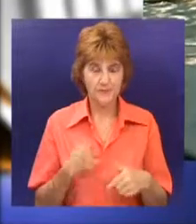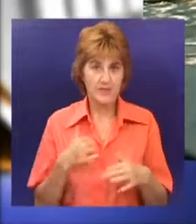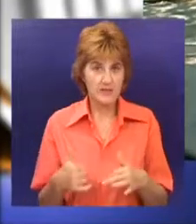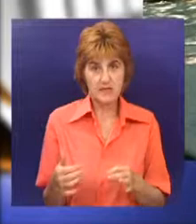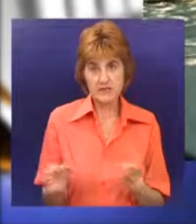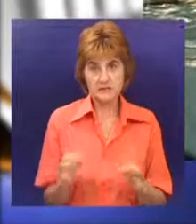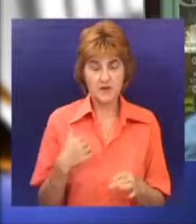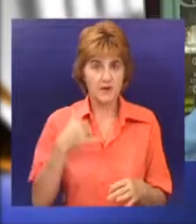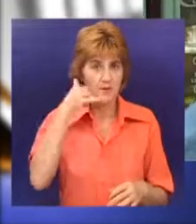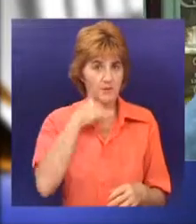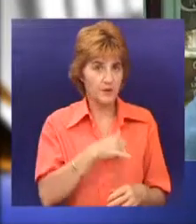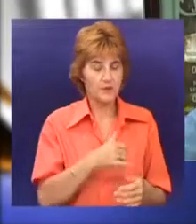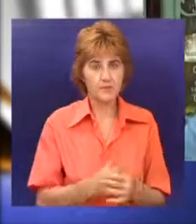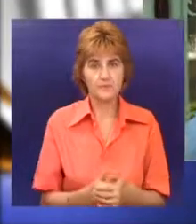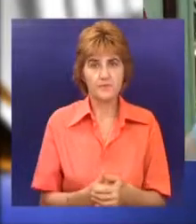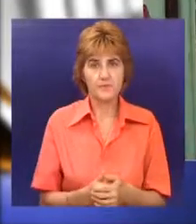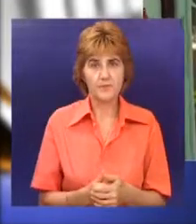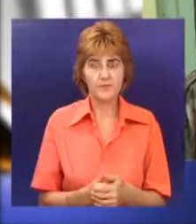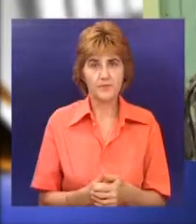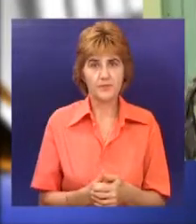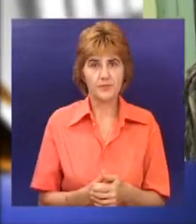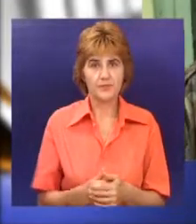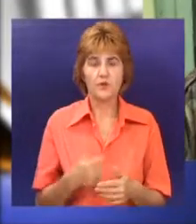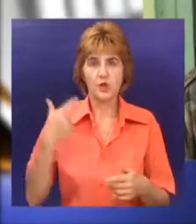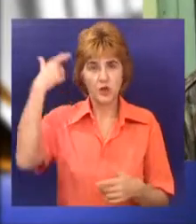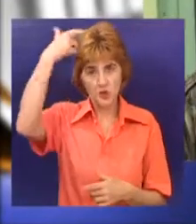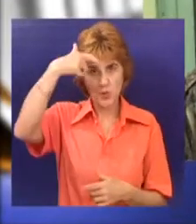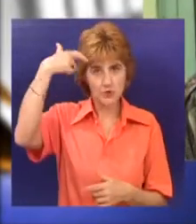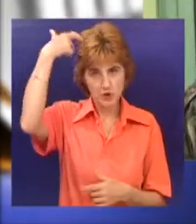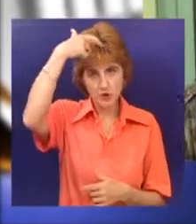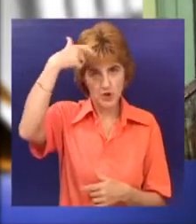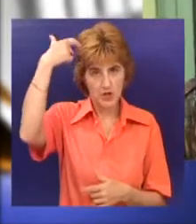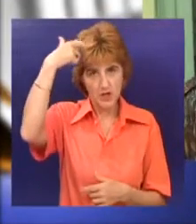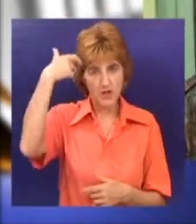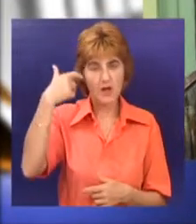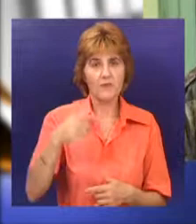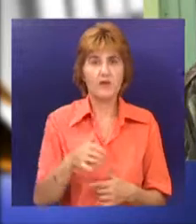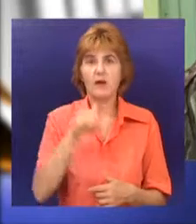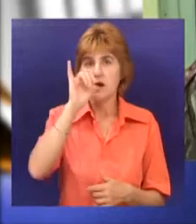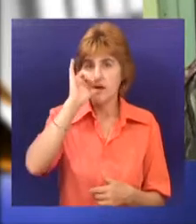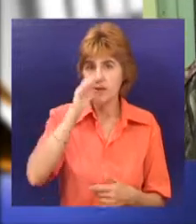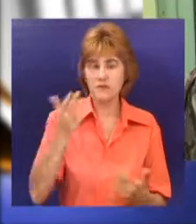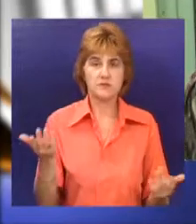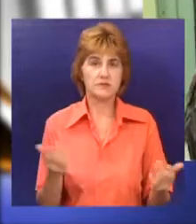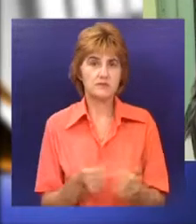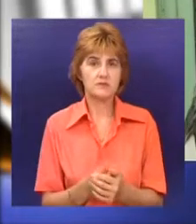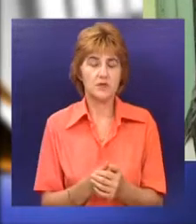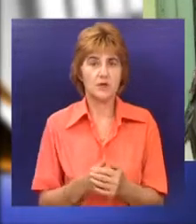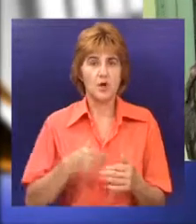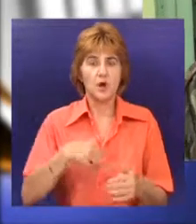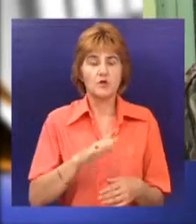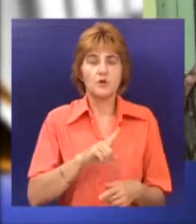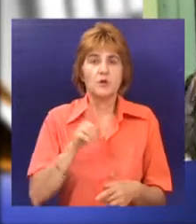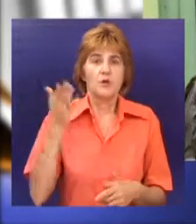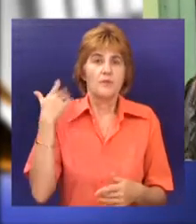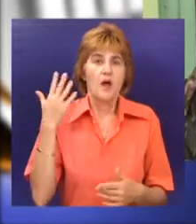idem u Kanjižu. Kupujem masu vode. Razhođujemo sa tuširanjem raznim licima, eto tako, odlazimo